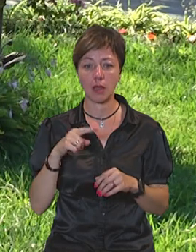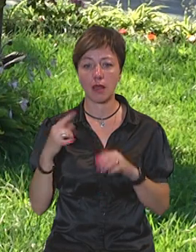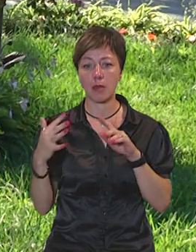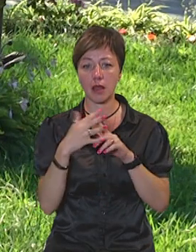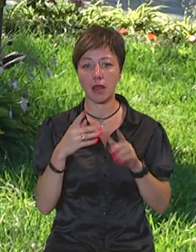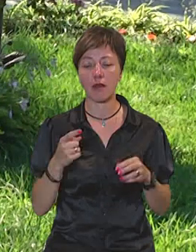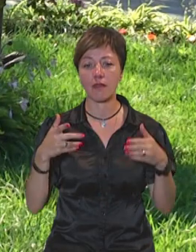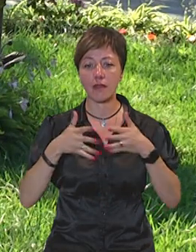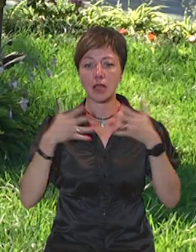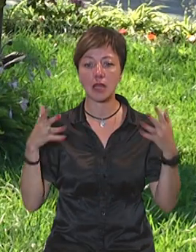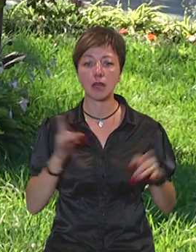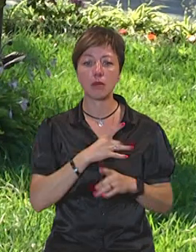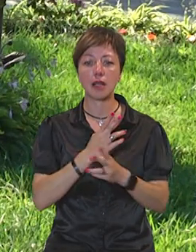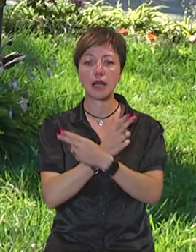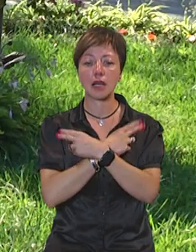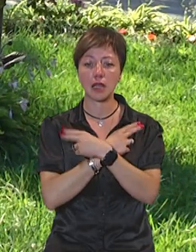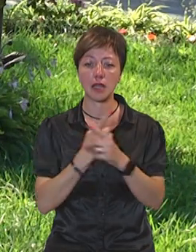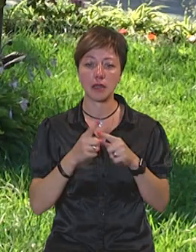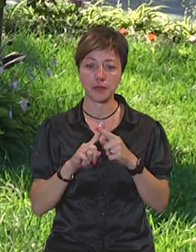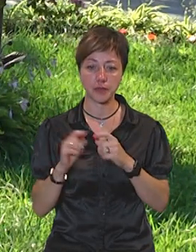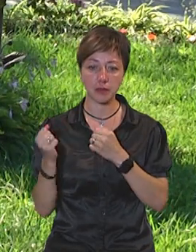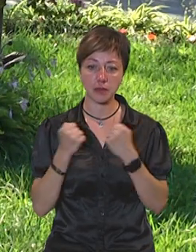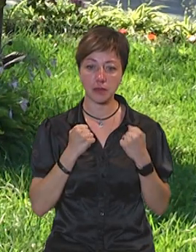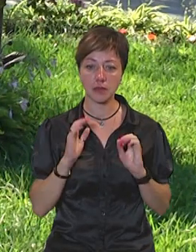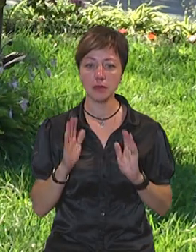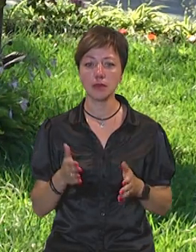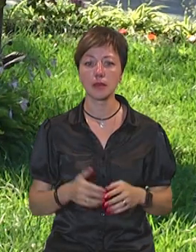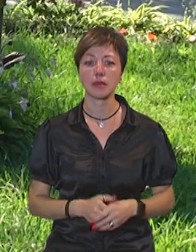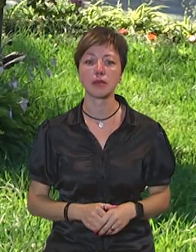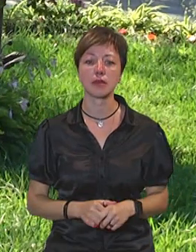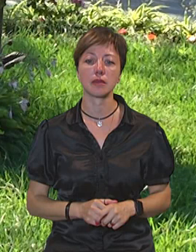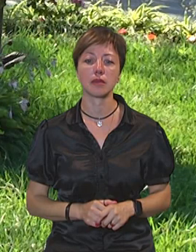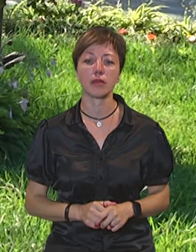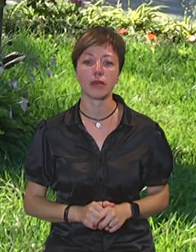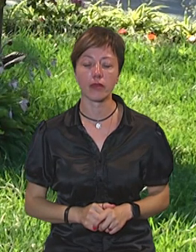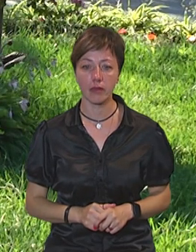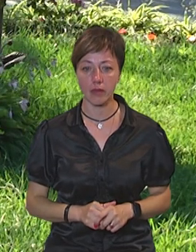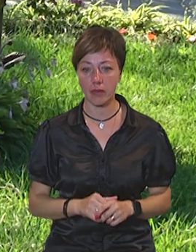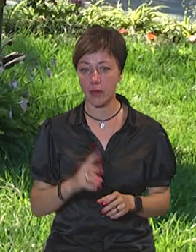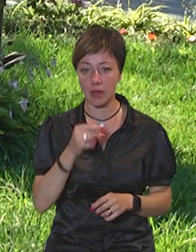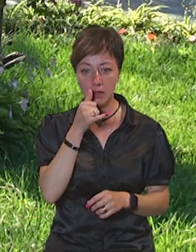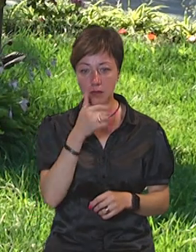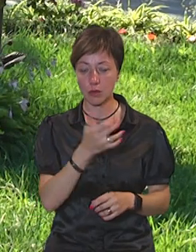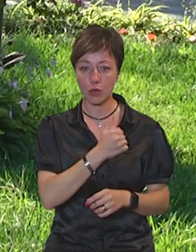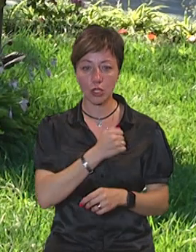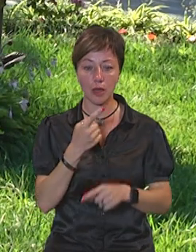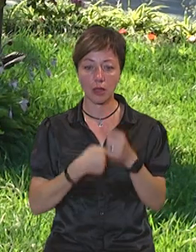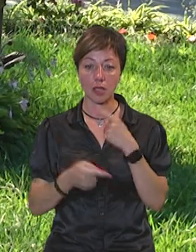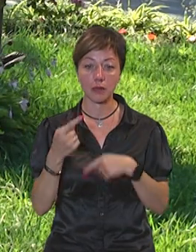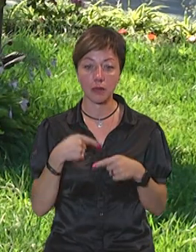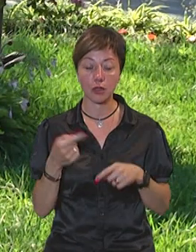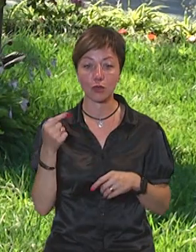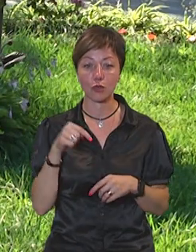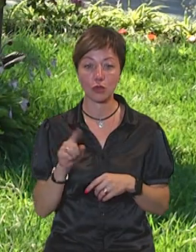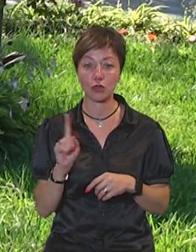білі крила. І він буде цими крилами нас захищати. Але він, на жаль, не зможе до нас прилетіти, тому